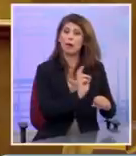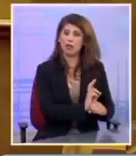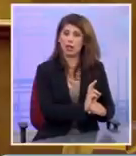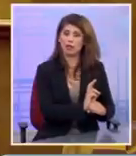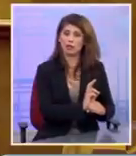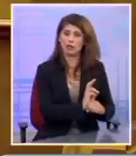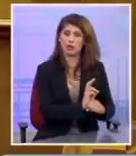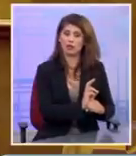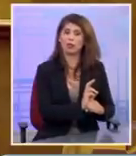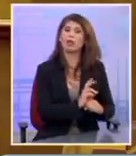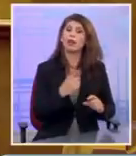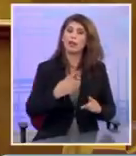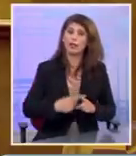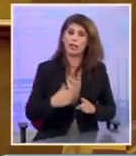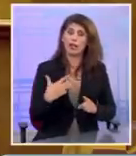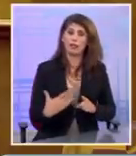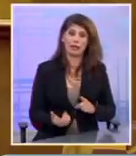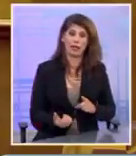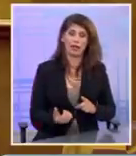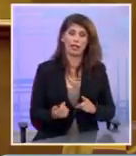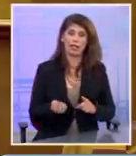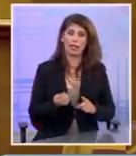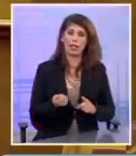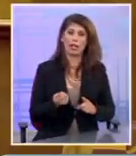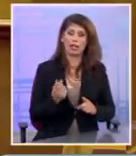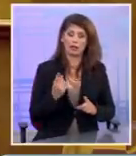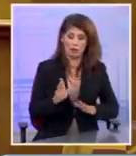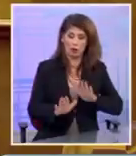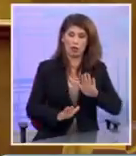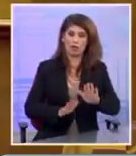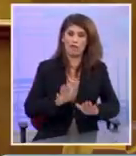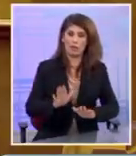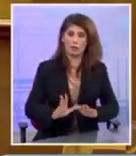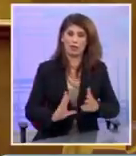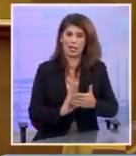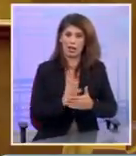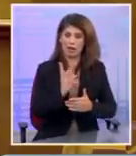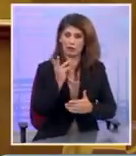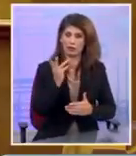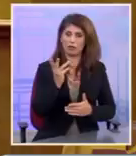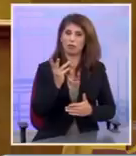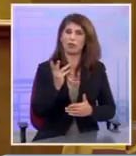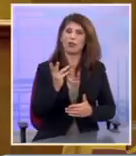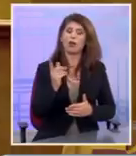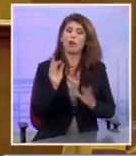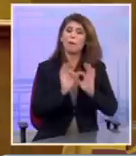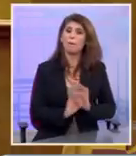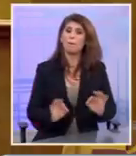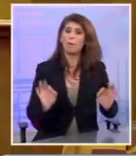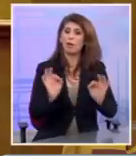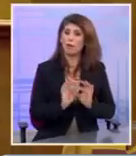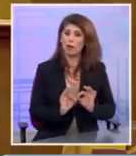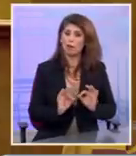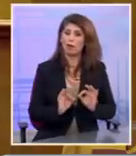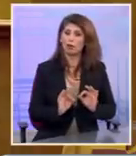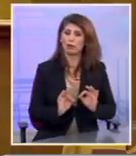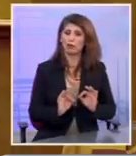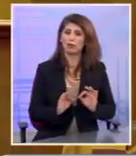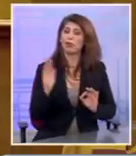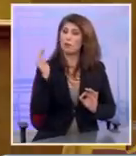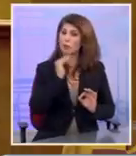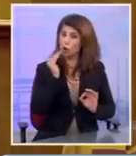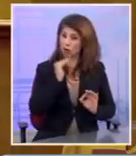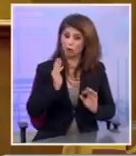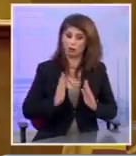πλεονάσματα. Η χώρα είχε κάνει τα πρώτα βήματα ανάπτυξης, προβλεπόταν να πάει ακόμη πιο